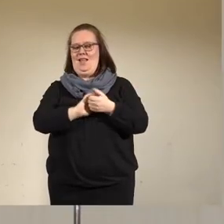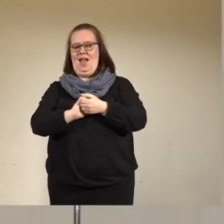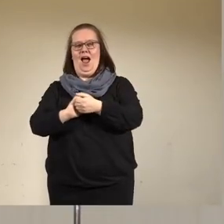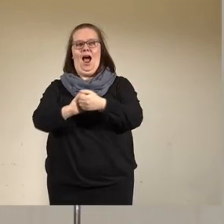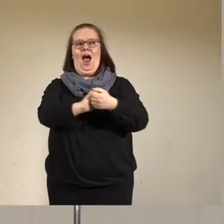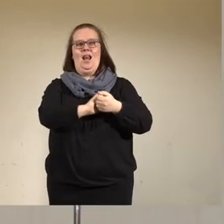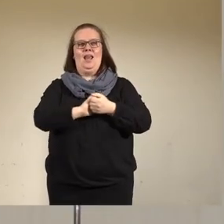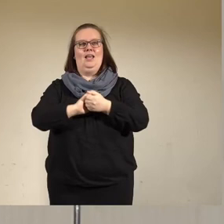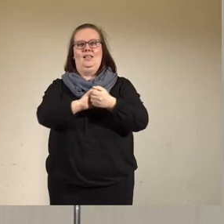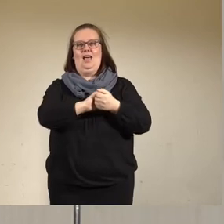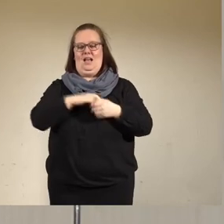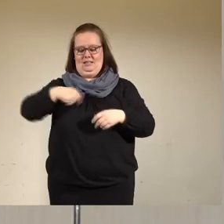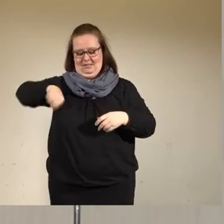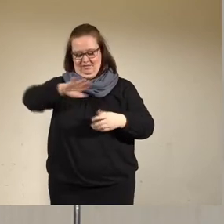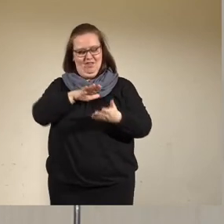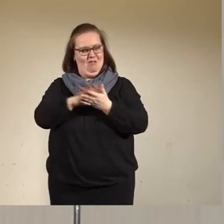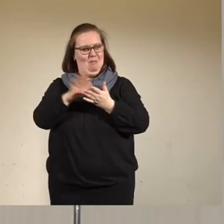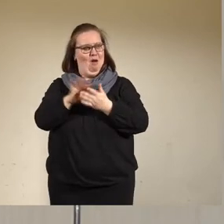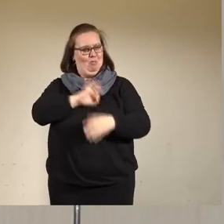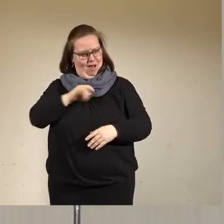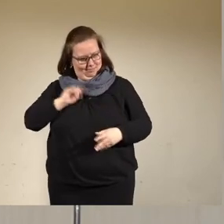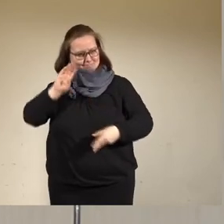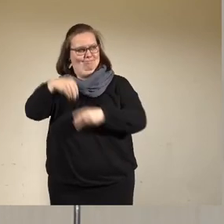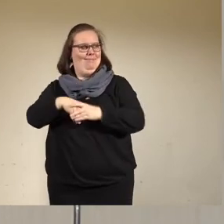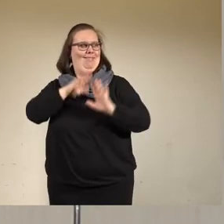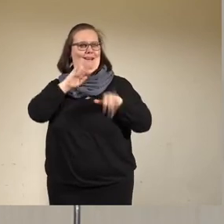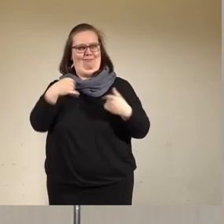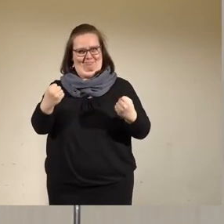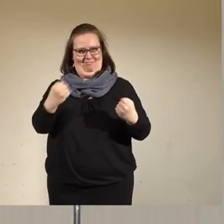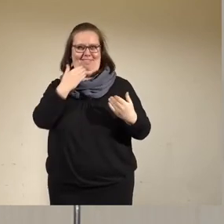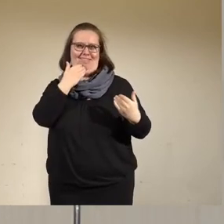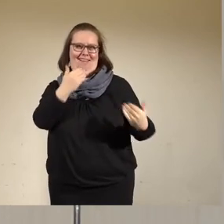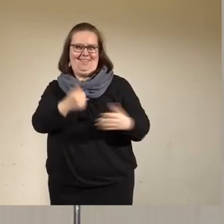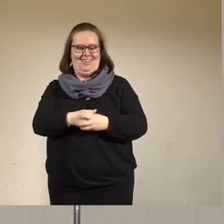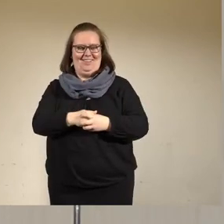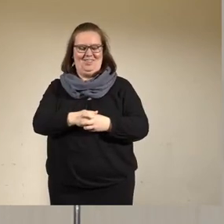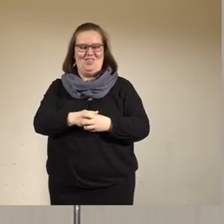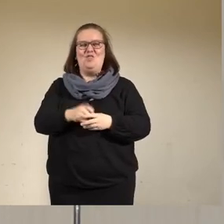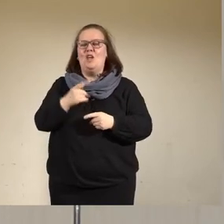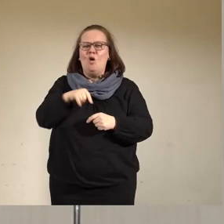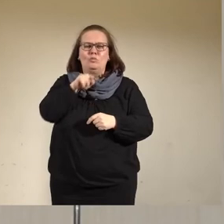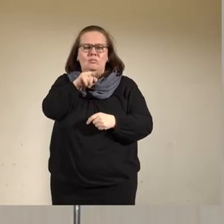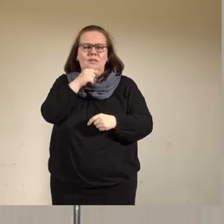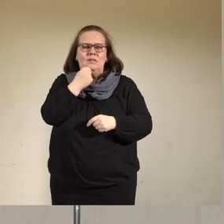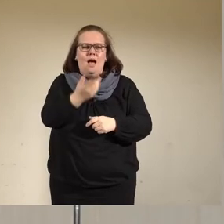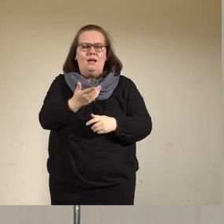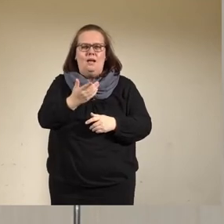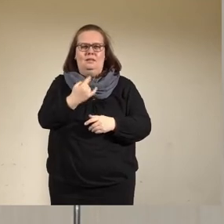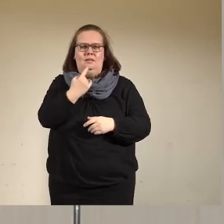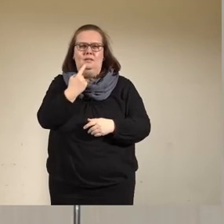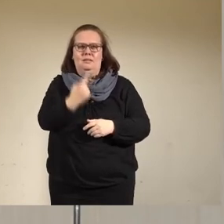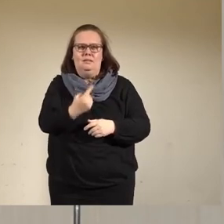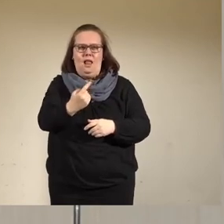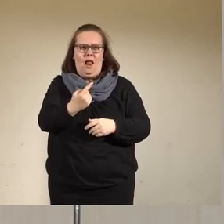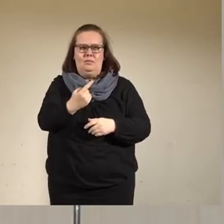angeblich verbrauchten Parteien zu gehören. Und umgekehrt sage ich zu Ihnen, Sie